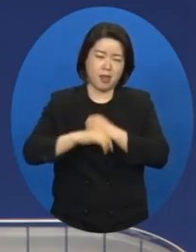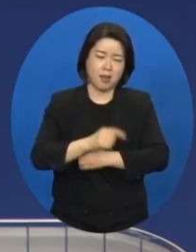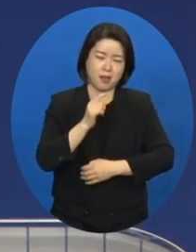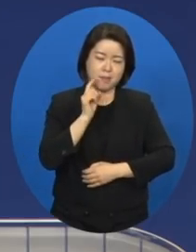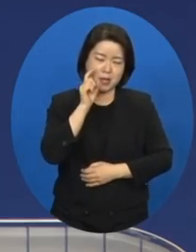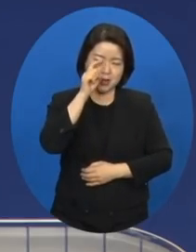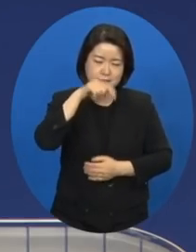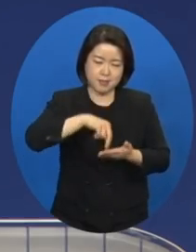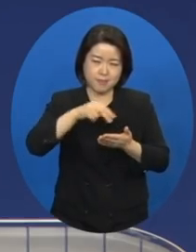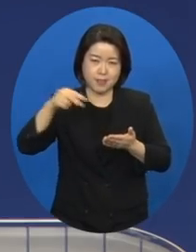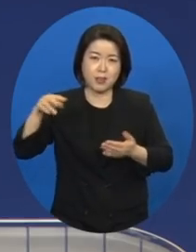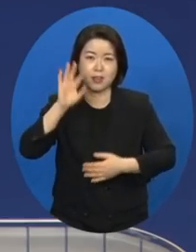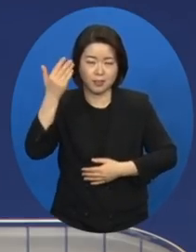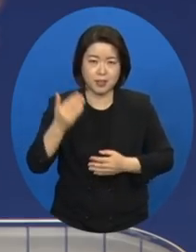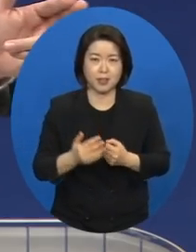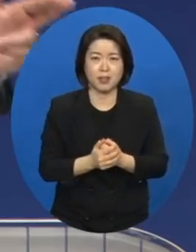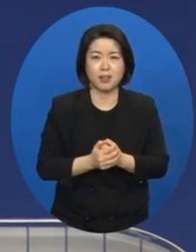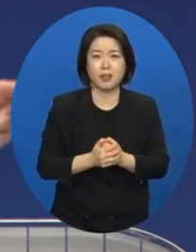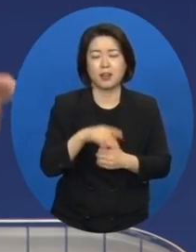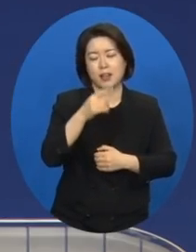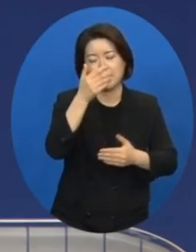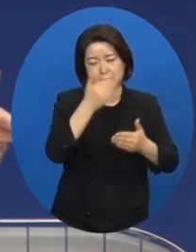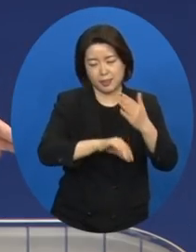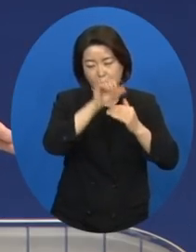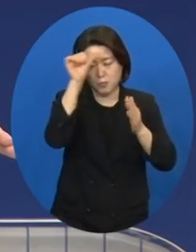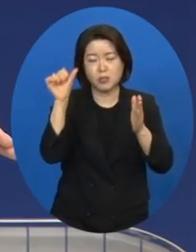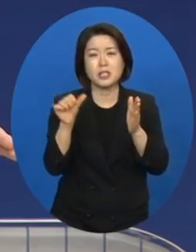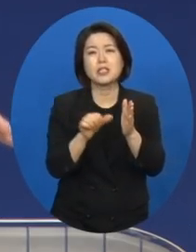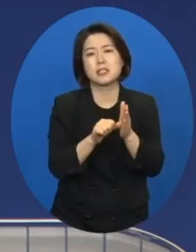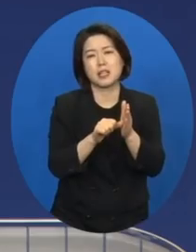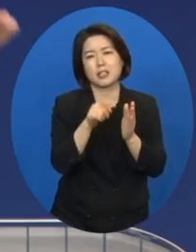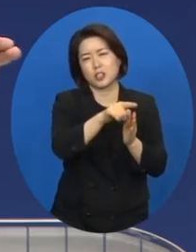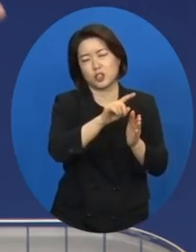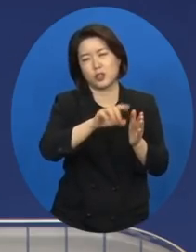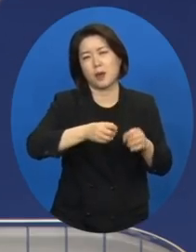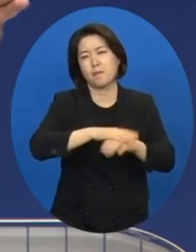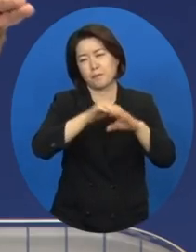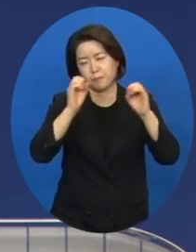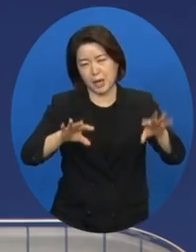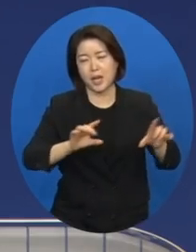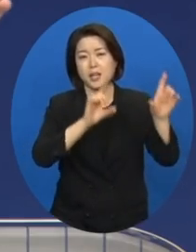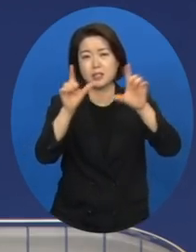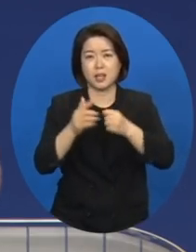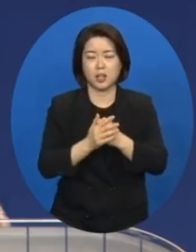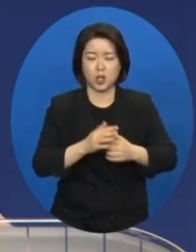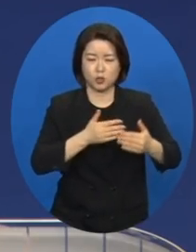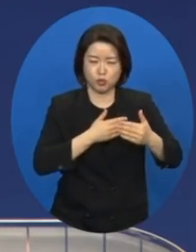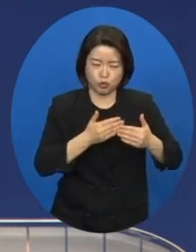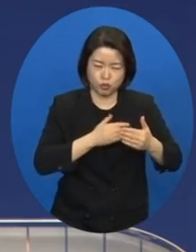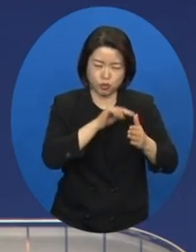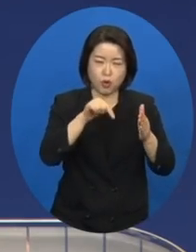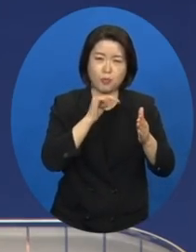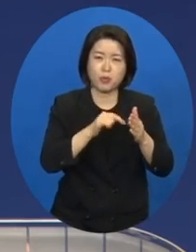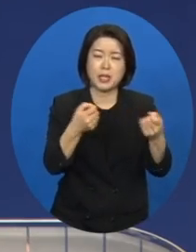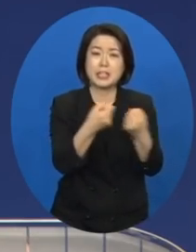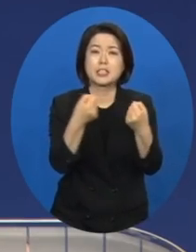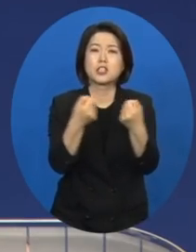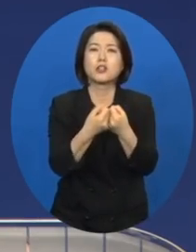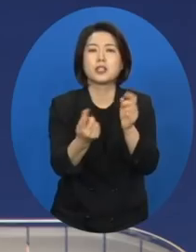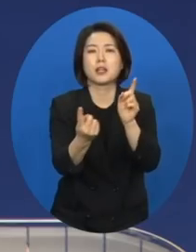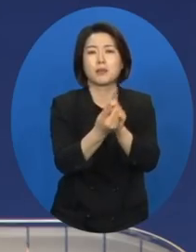몹시 두려워하면서 남은 인생을 보내면서 나중에는 결국 두려움 중에, 전쟁 중에 죽고 만다는